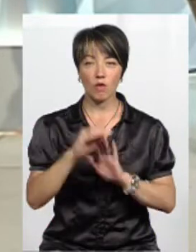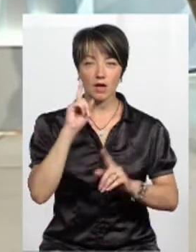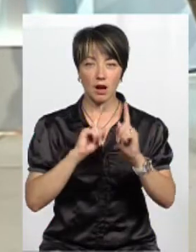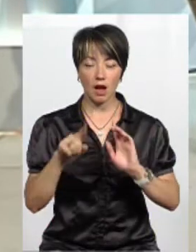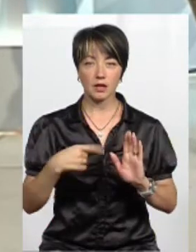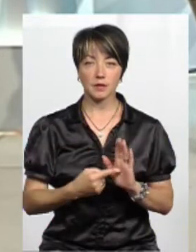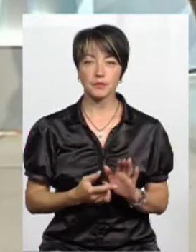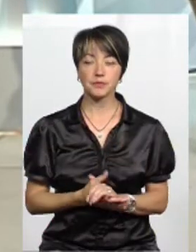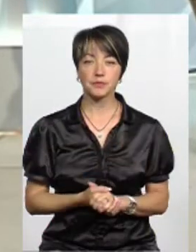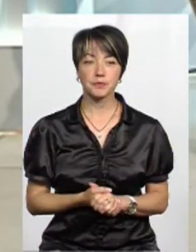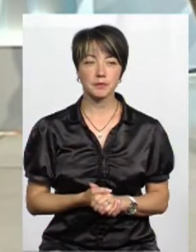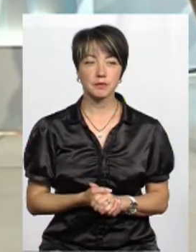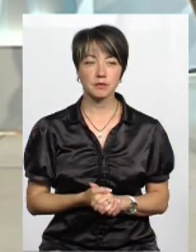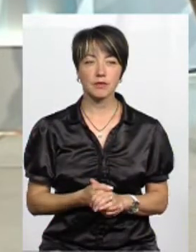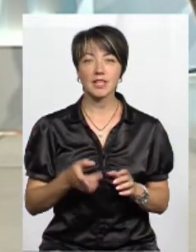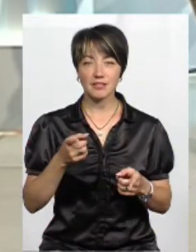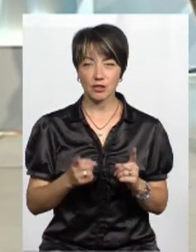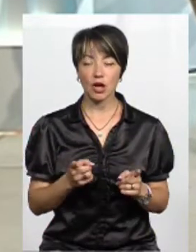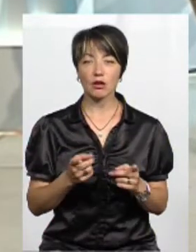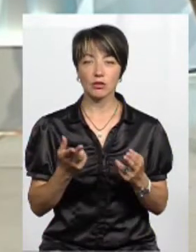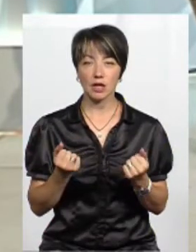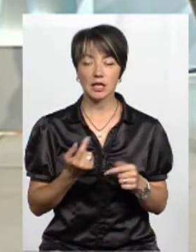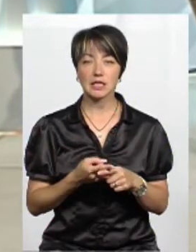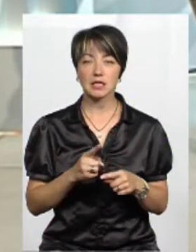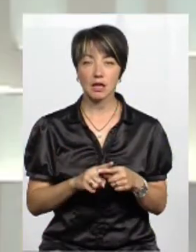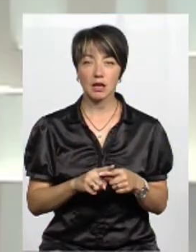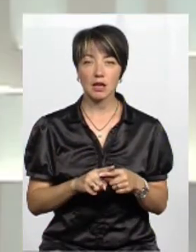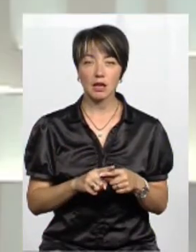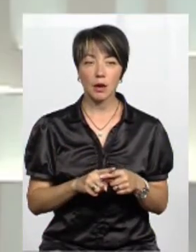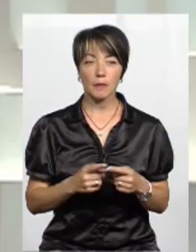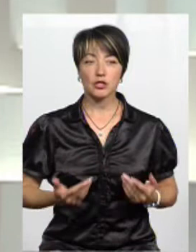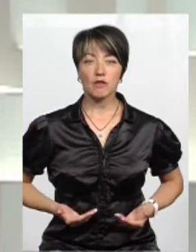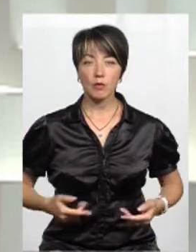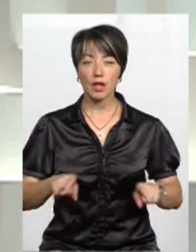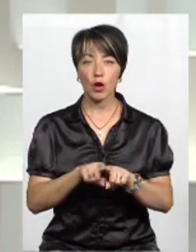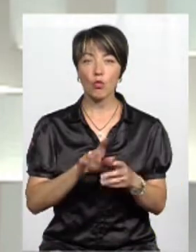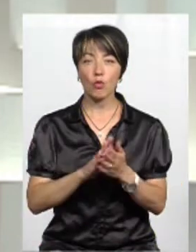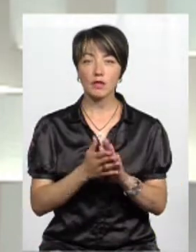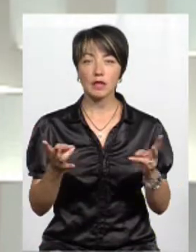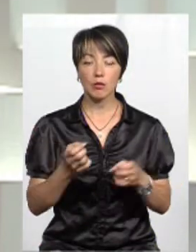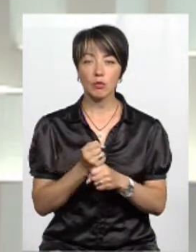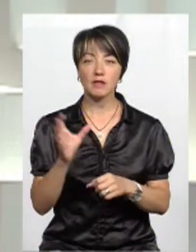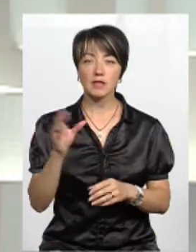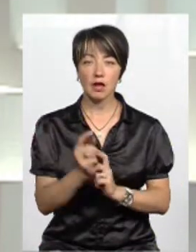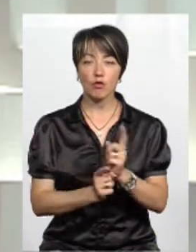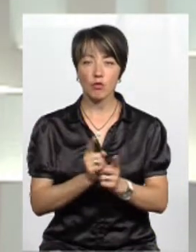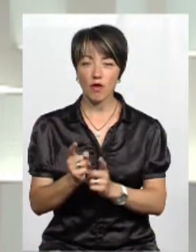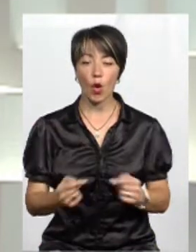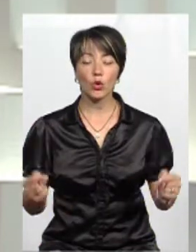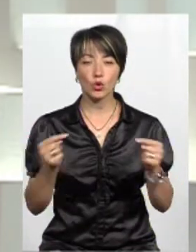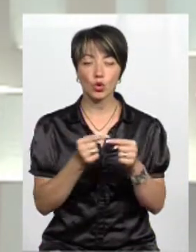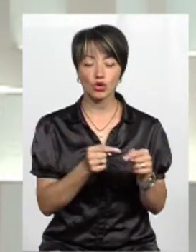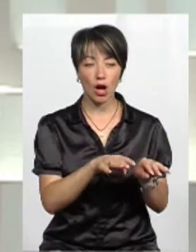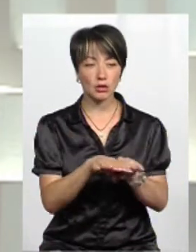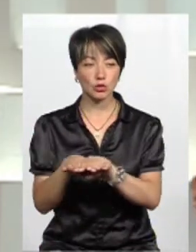Раді? Ну, звичайно. Звичайно. Це, розумієте, ми живемо в таких умовах, що нам треба робити все, реформувати, і